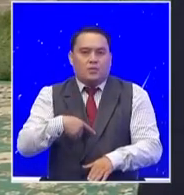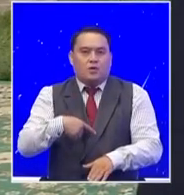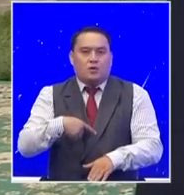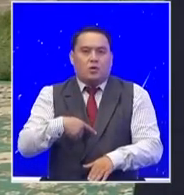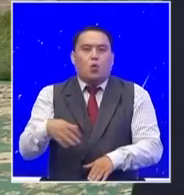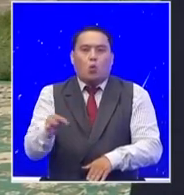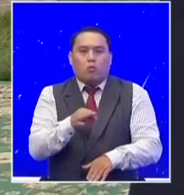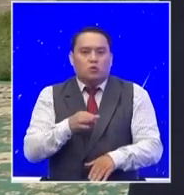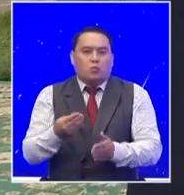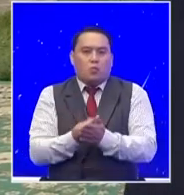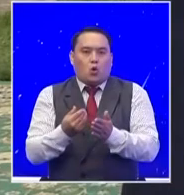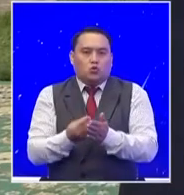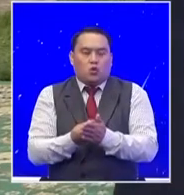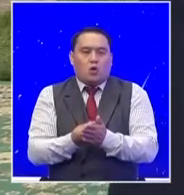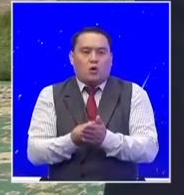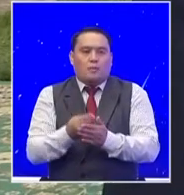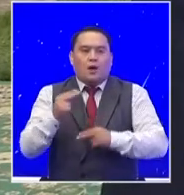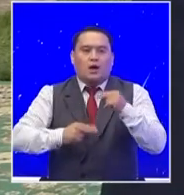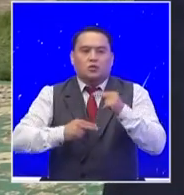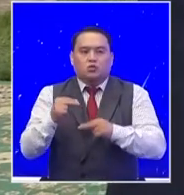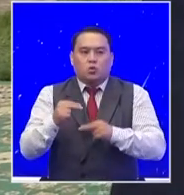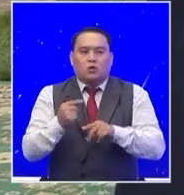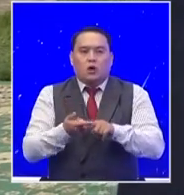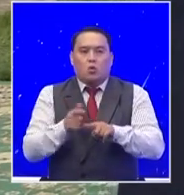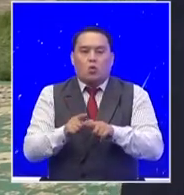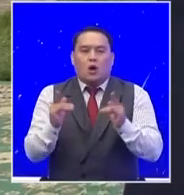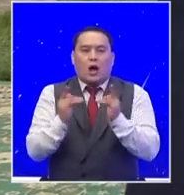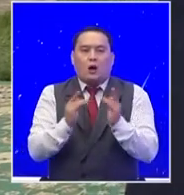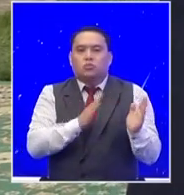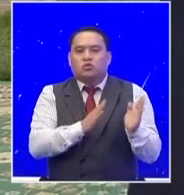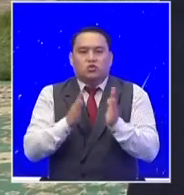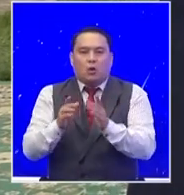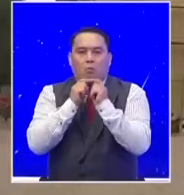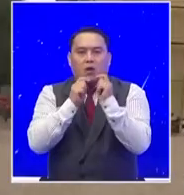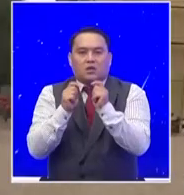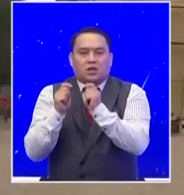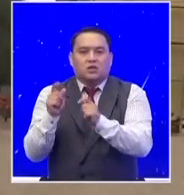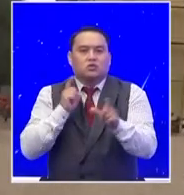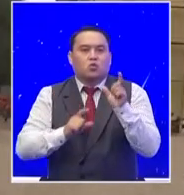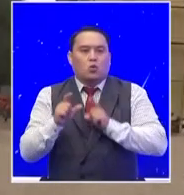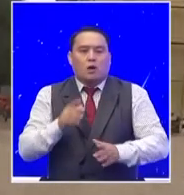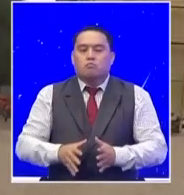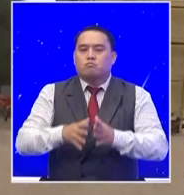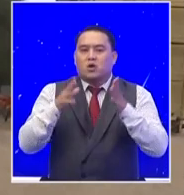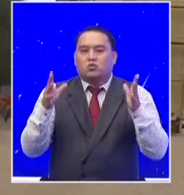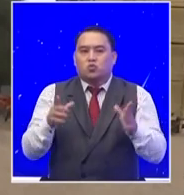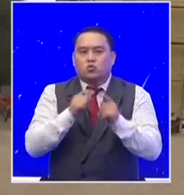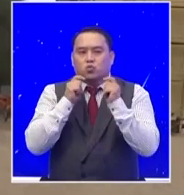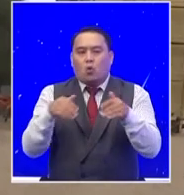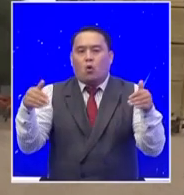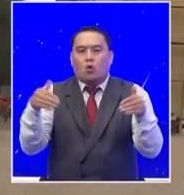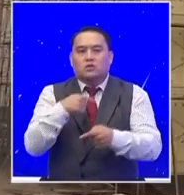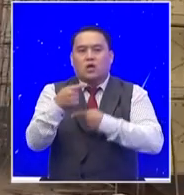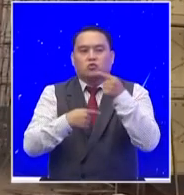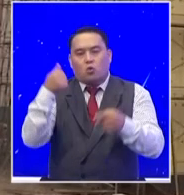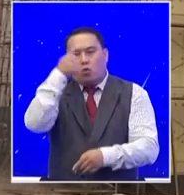область, который за счет бюджета области построил такое общежитие и подарил студентам. Большой подарок ждет и студентов колледжей. До конца